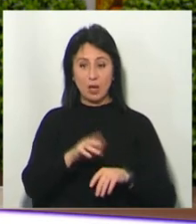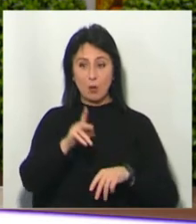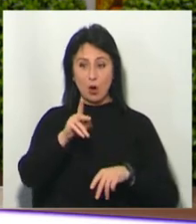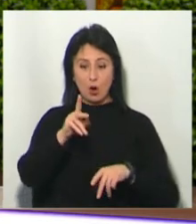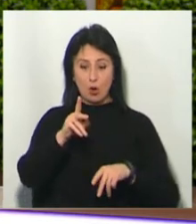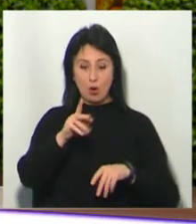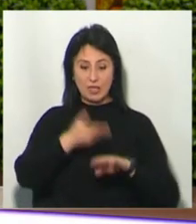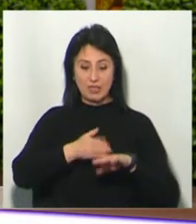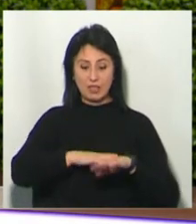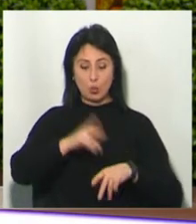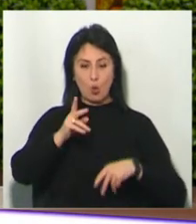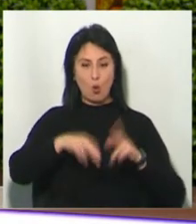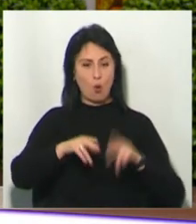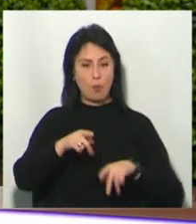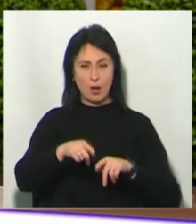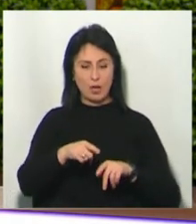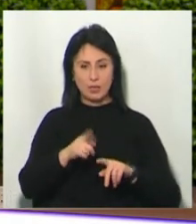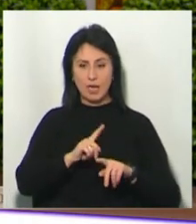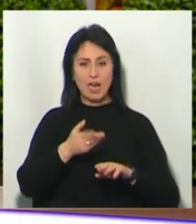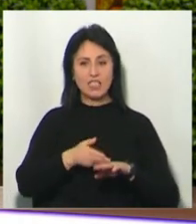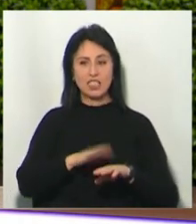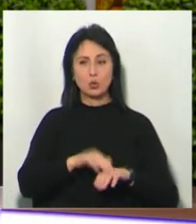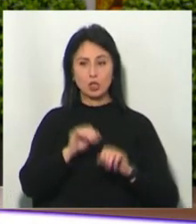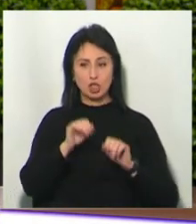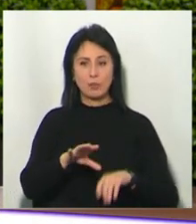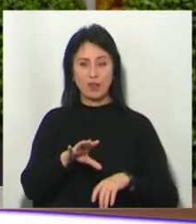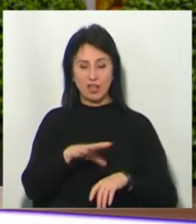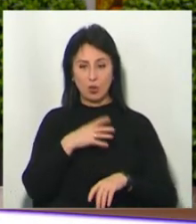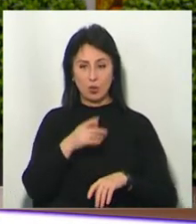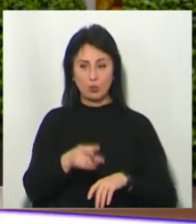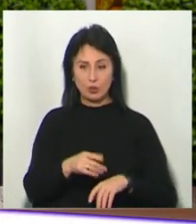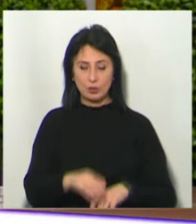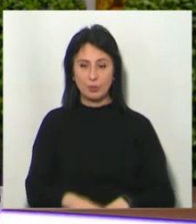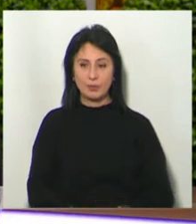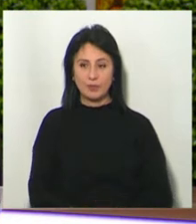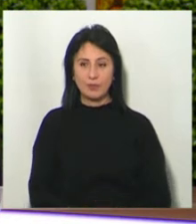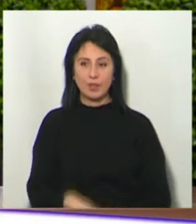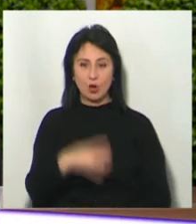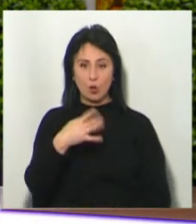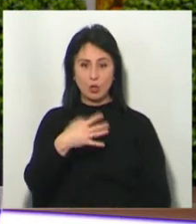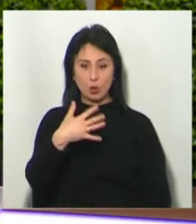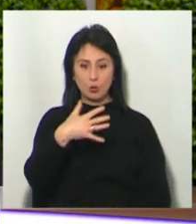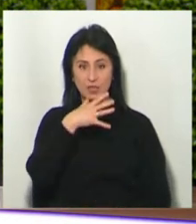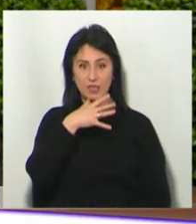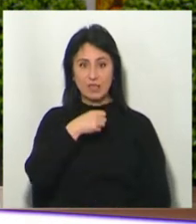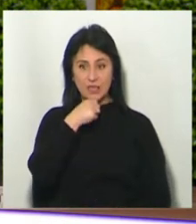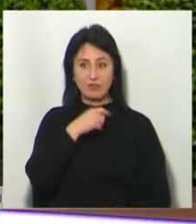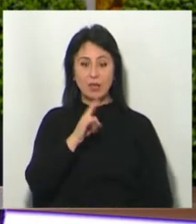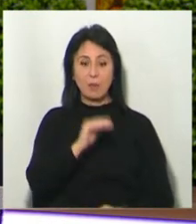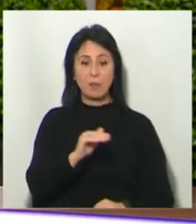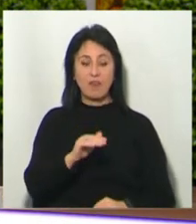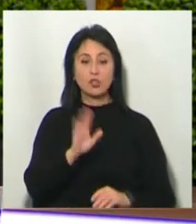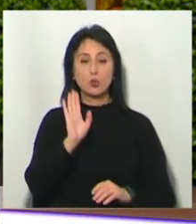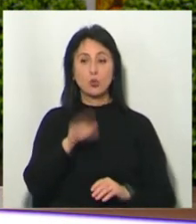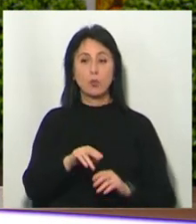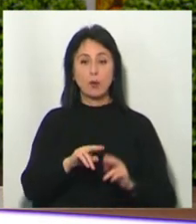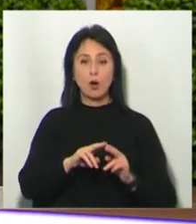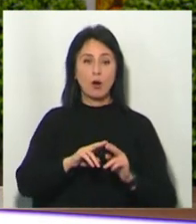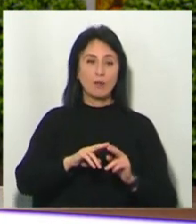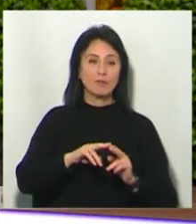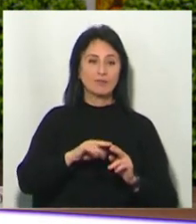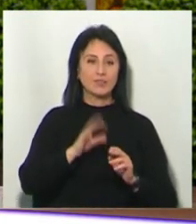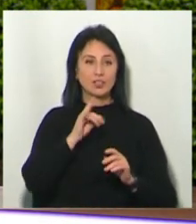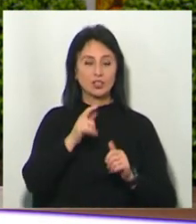აი იმ სირთულის ოპერაცია, ვთქვათ, რა სირთულეც ვთქვათ, შეიძლება იყოს 40-50 წლის ასაკში, ბავშვები გაცილებით უფრო